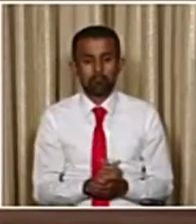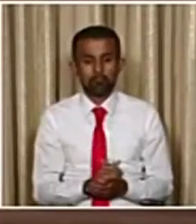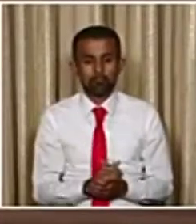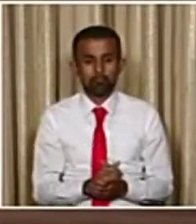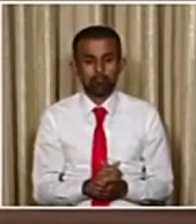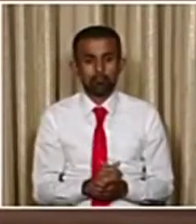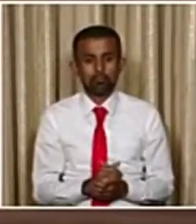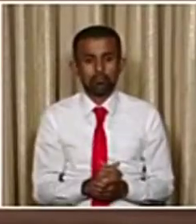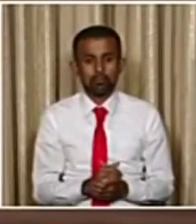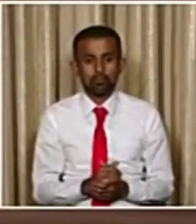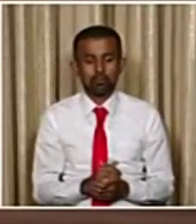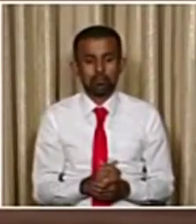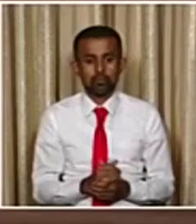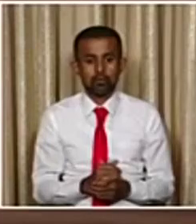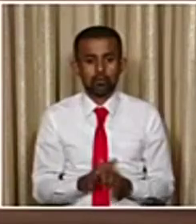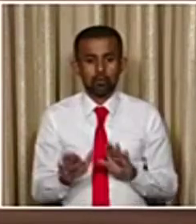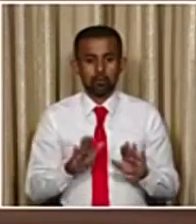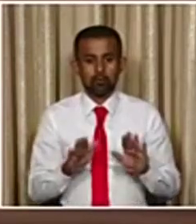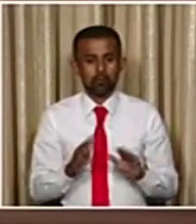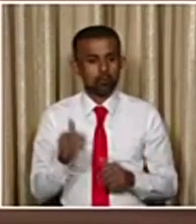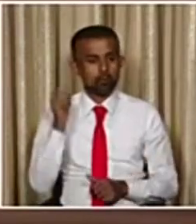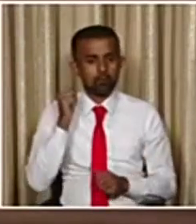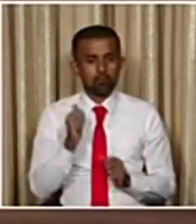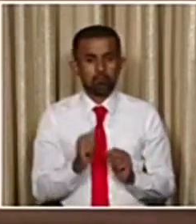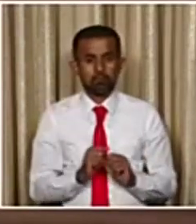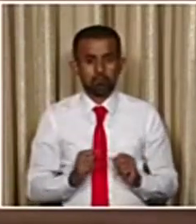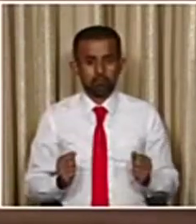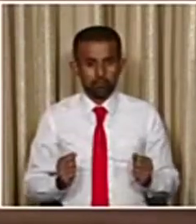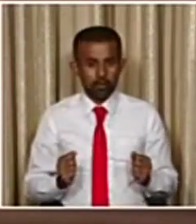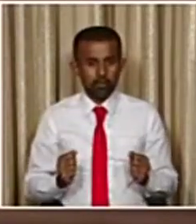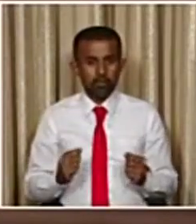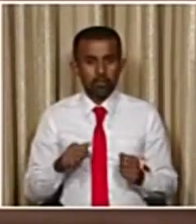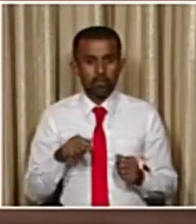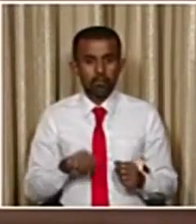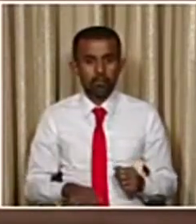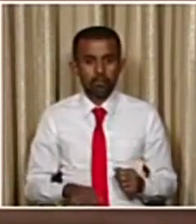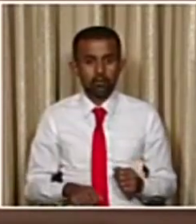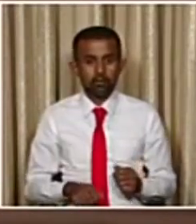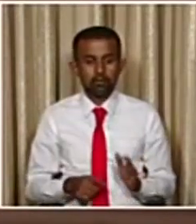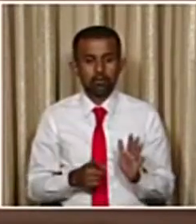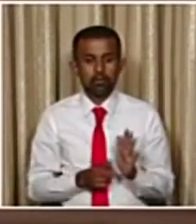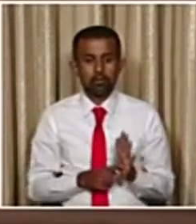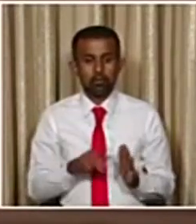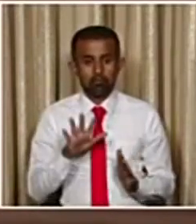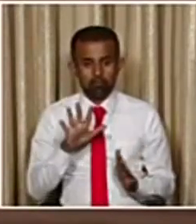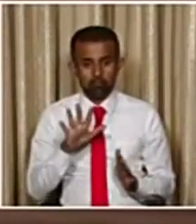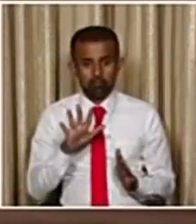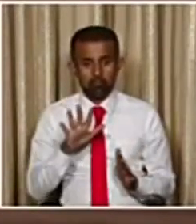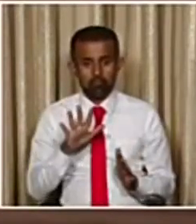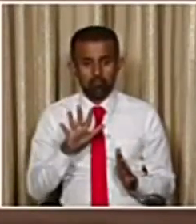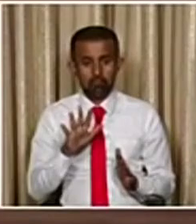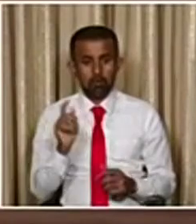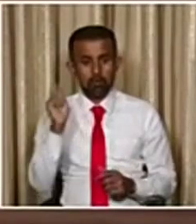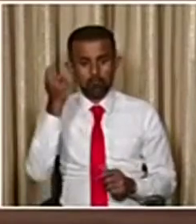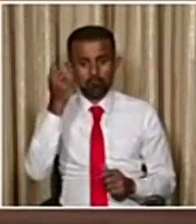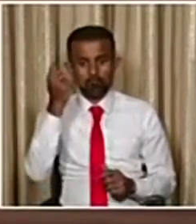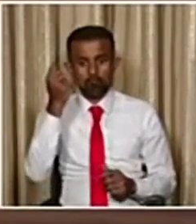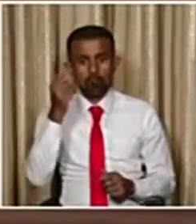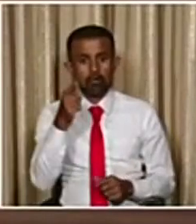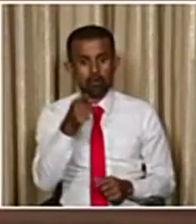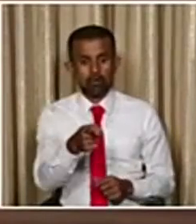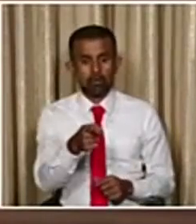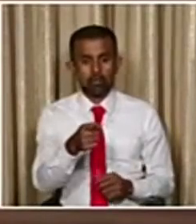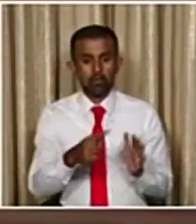ඒකට කිසිම පාලනයක් තිබුණේ නැහැ. දැන් මේකෙදී ලක්ෂ 5 දිනුමට ලක්ෂ 5ක් දින්නොත් ඒ